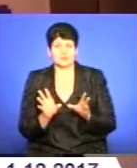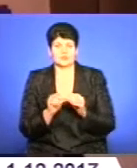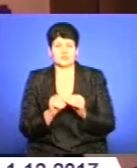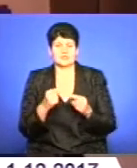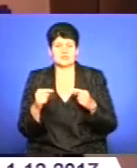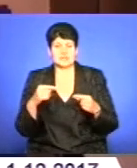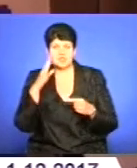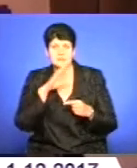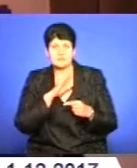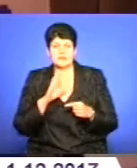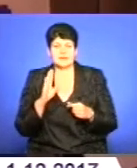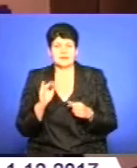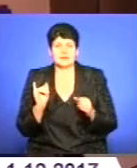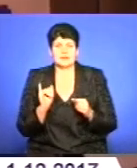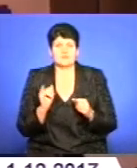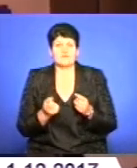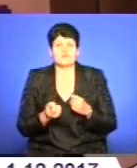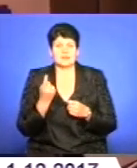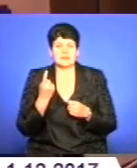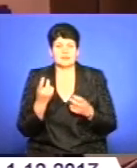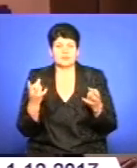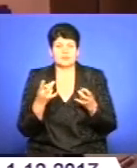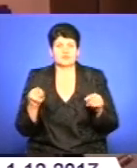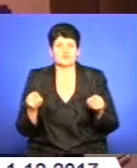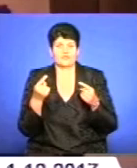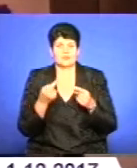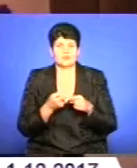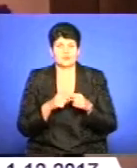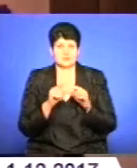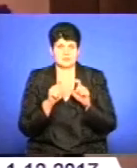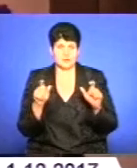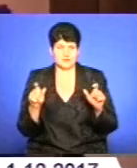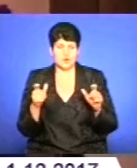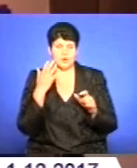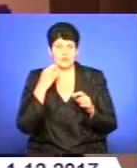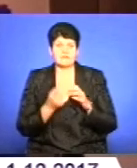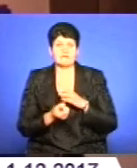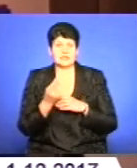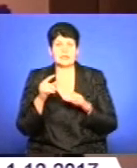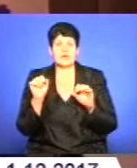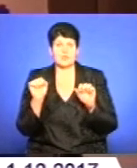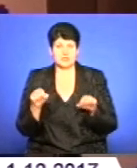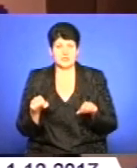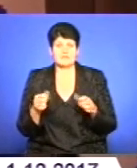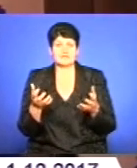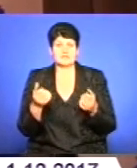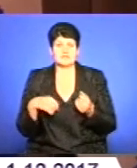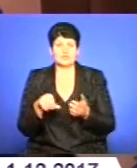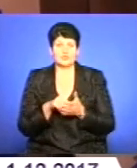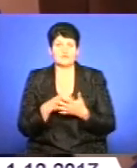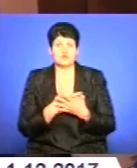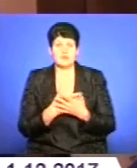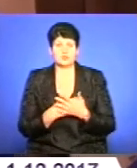долучилися інші батьки, і виникла необхідність створення такого закладу. Коли виникла можливість взяти участь у